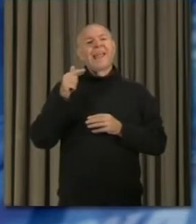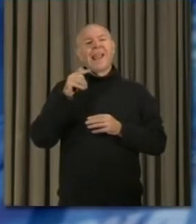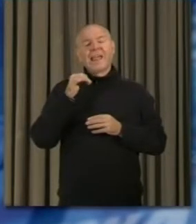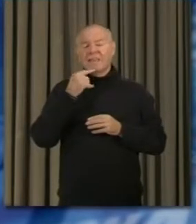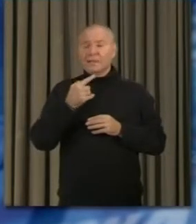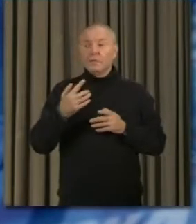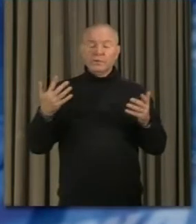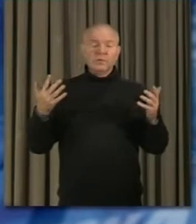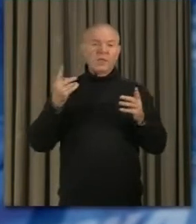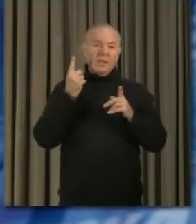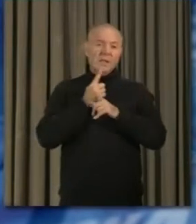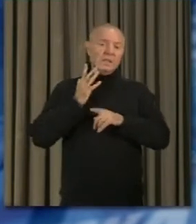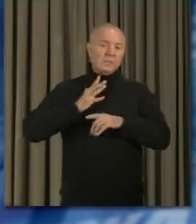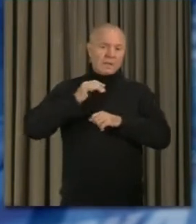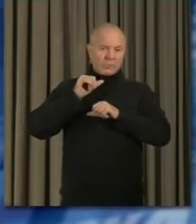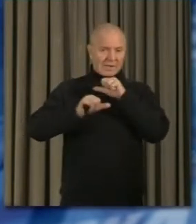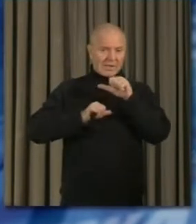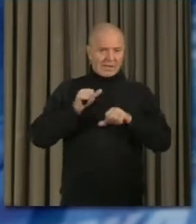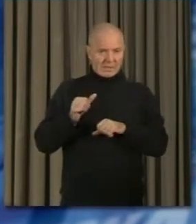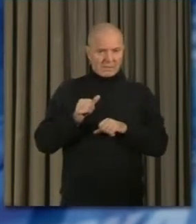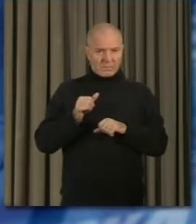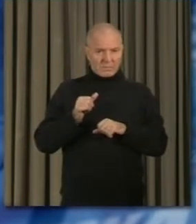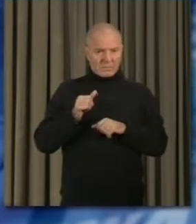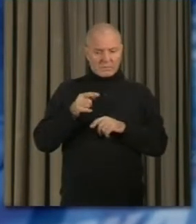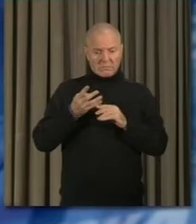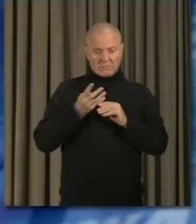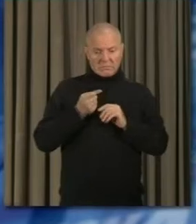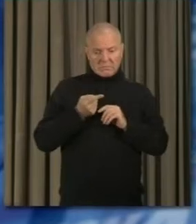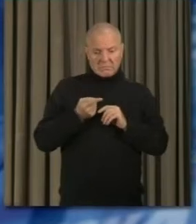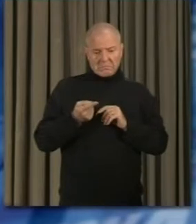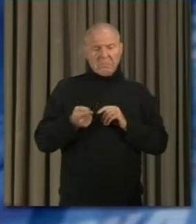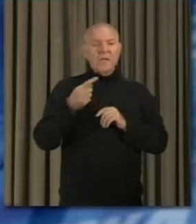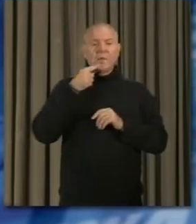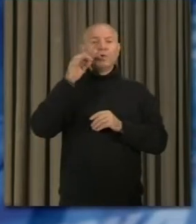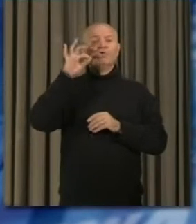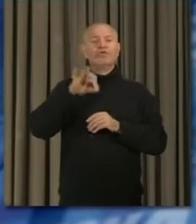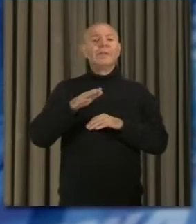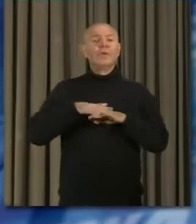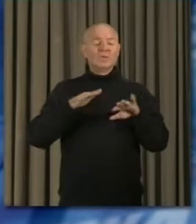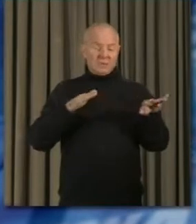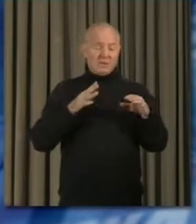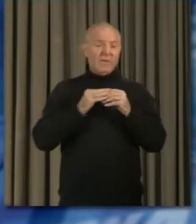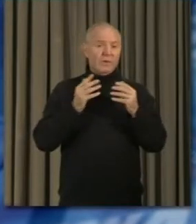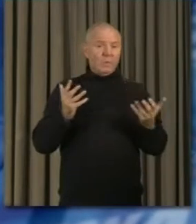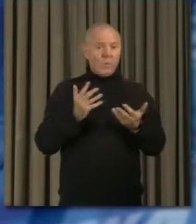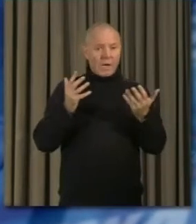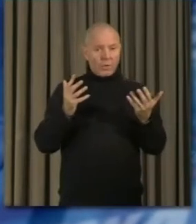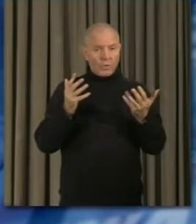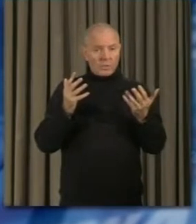incontro a un cambio di marcia per poter dire a fine legislatura che il centro-sinistra ha fatto qualcosa per Omenia.